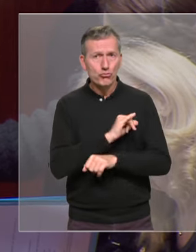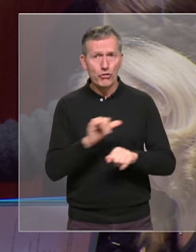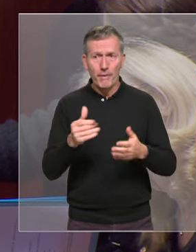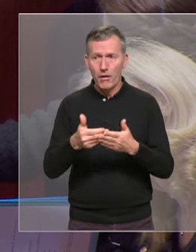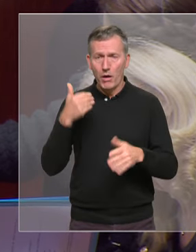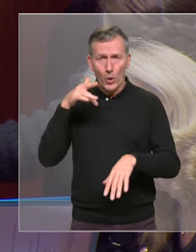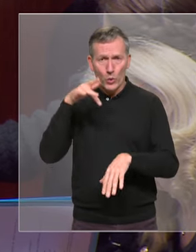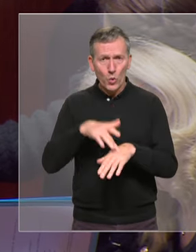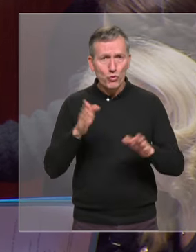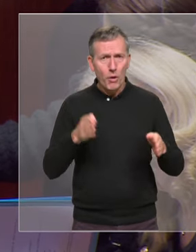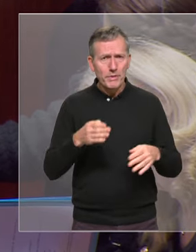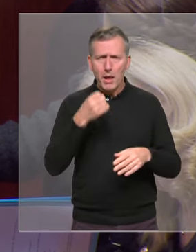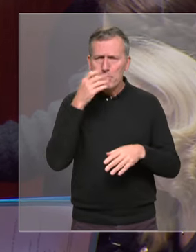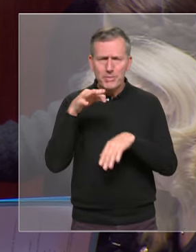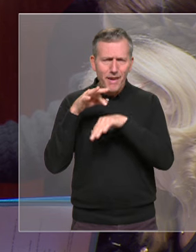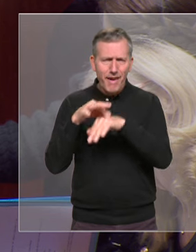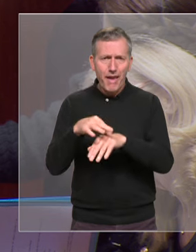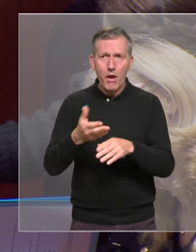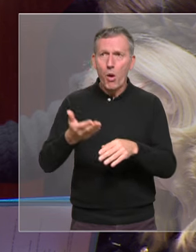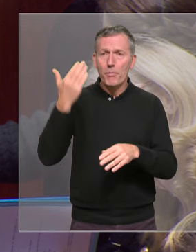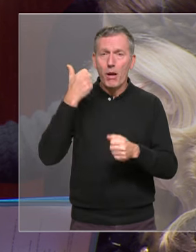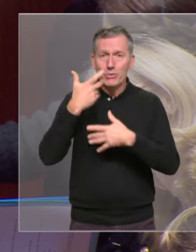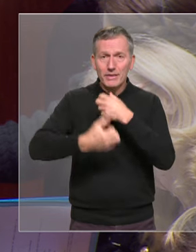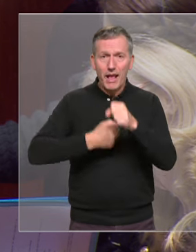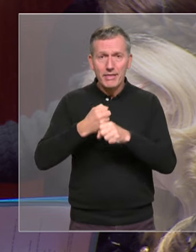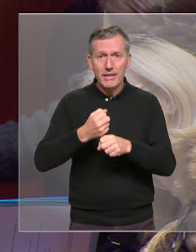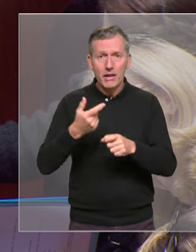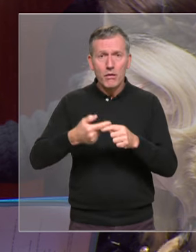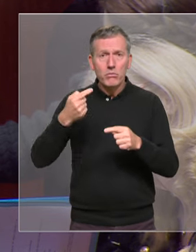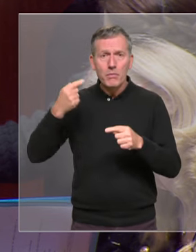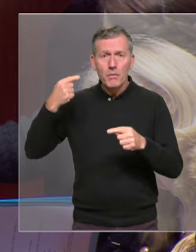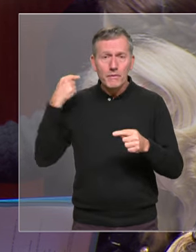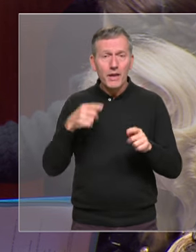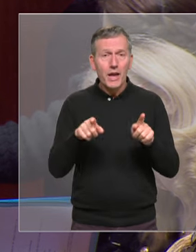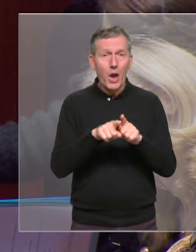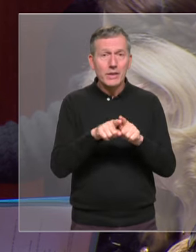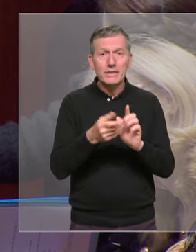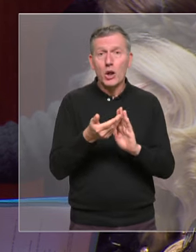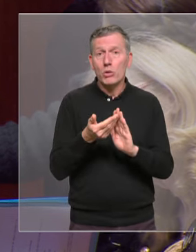n'a été aussi bien accompagné que ces dernières années par les gouvernements successifs.